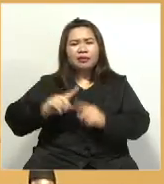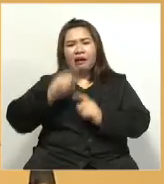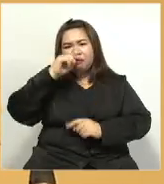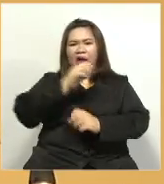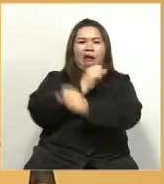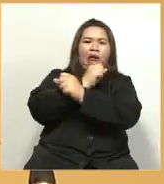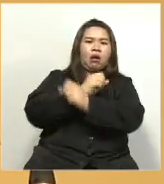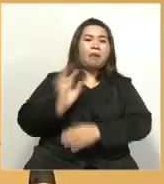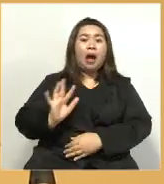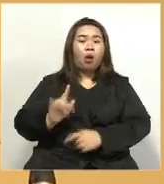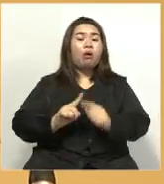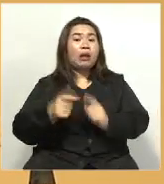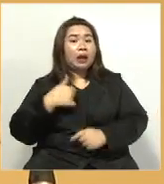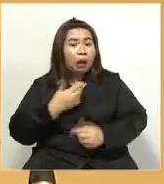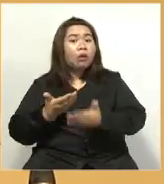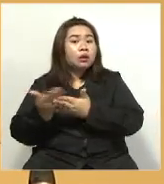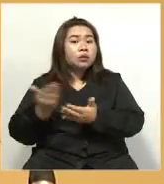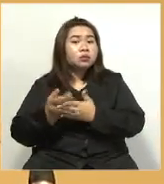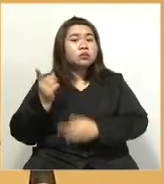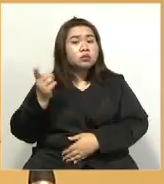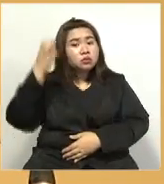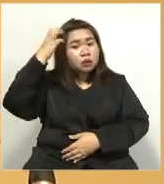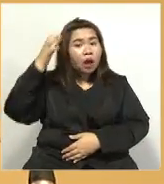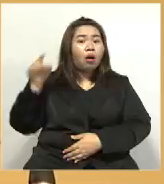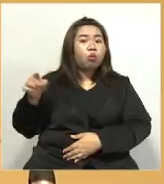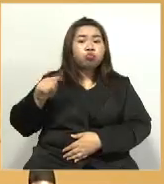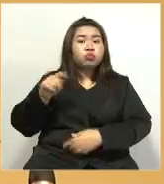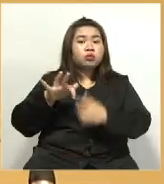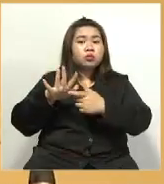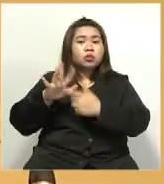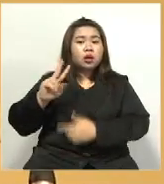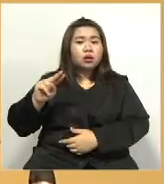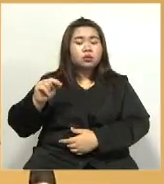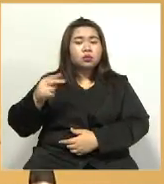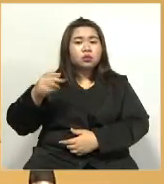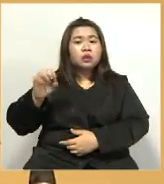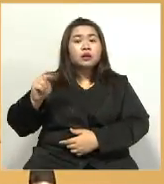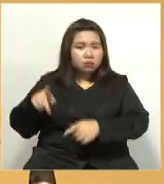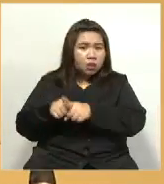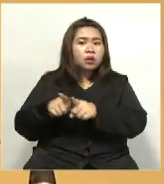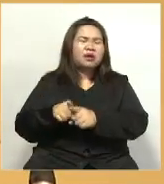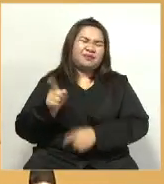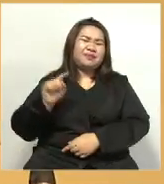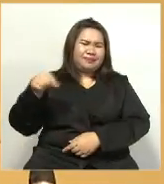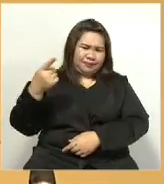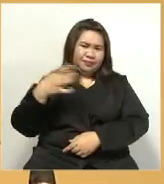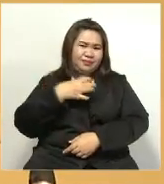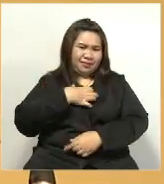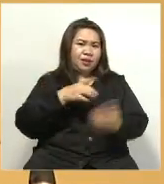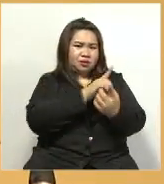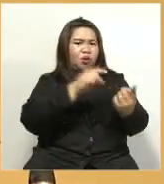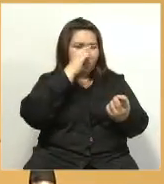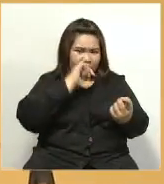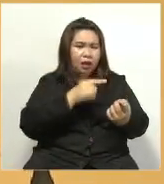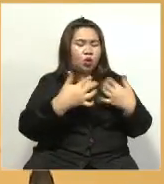านหินแต่เราก็รับซื้อกระแสไฟฟ้าจากโรงงานไฟฟ้าถ่านหินเพราะนั้นอันนี้เป็นจุดแรกที่อยากให้สังคมไทย